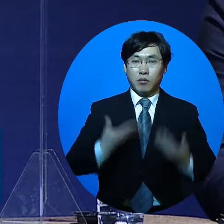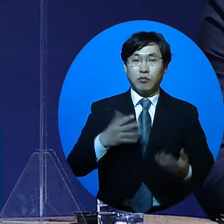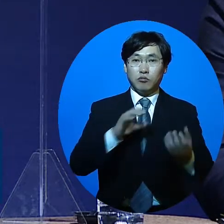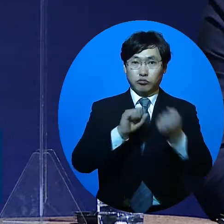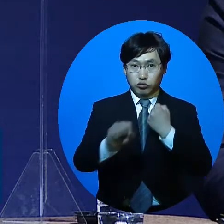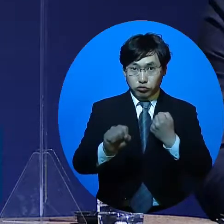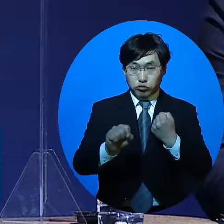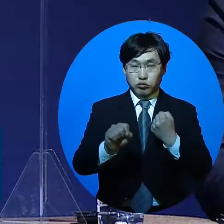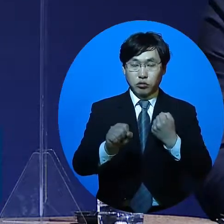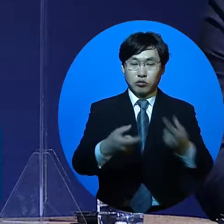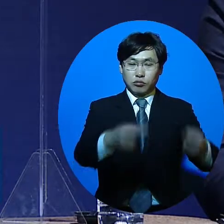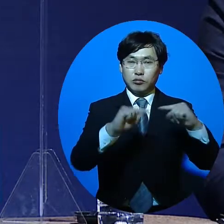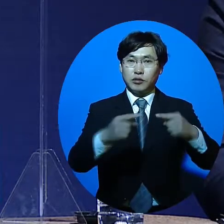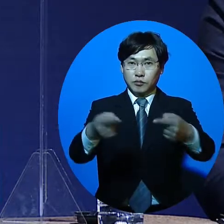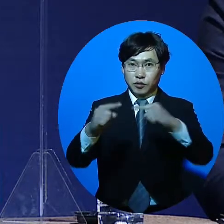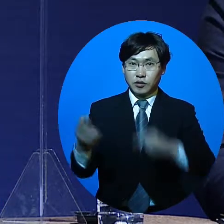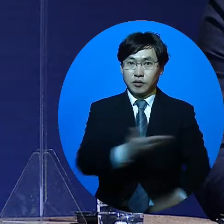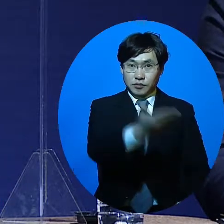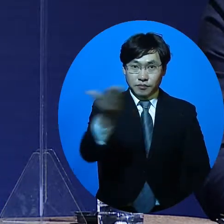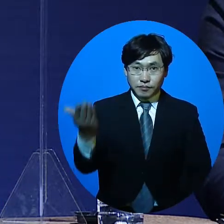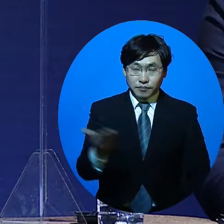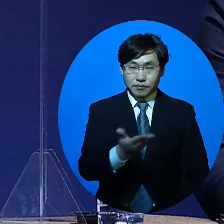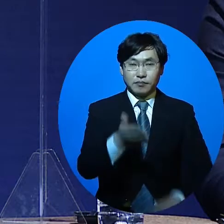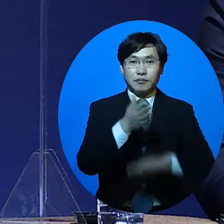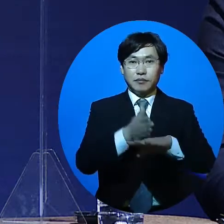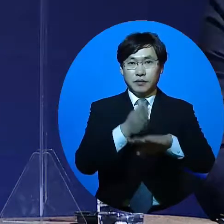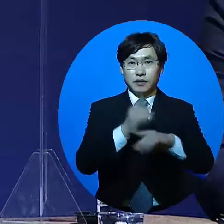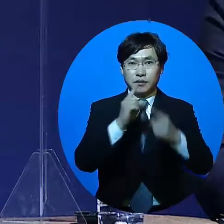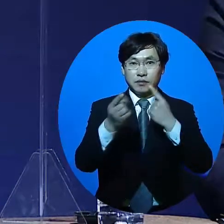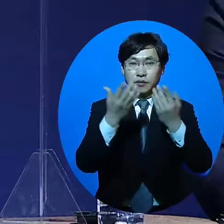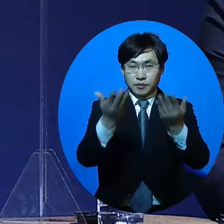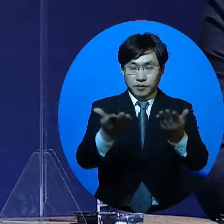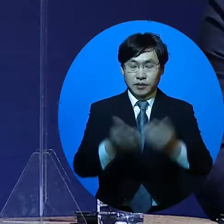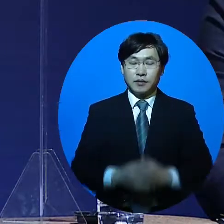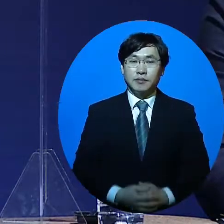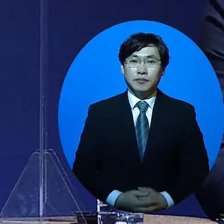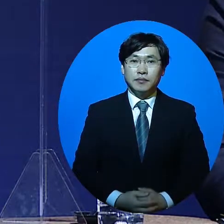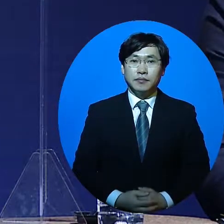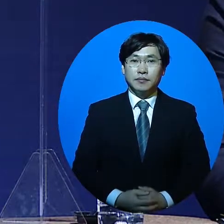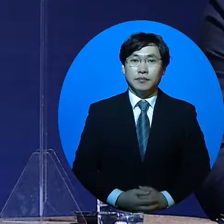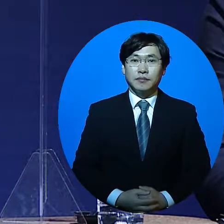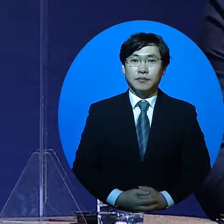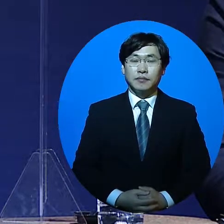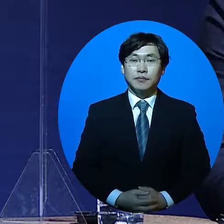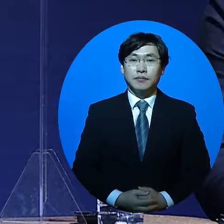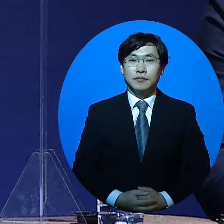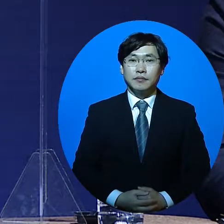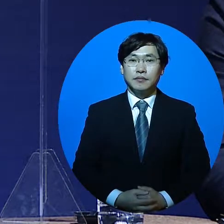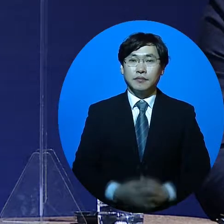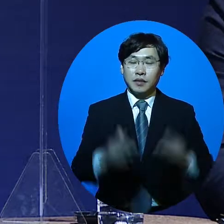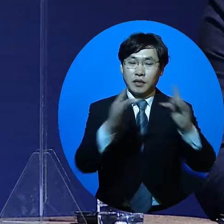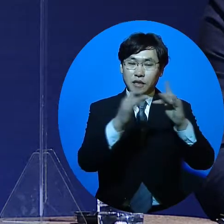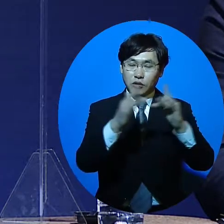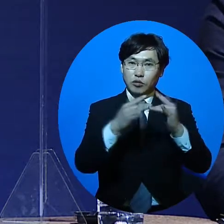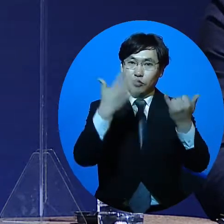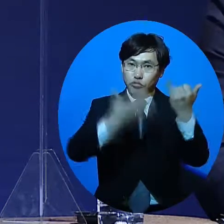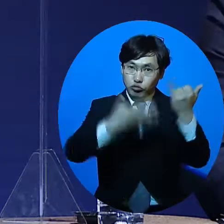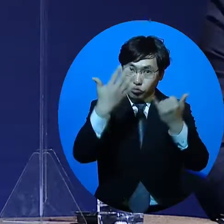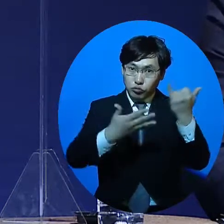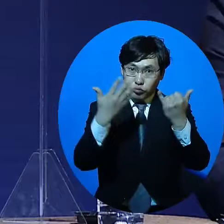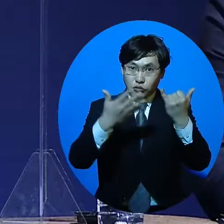바쁘신데도 이렇게 많은 분들이 참석해 주시고 또 이렇게 유튜브로 또 중계를 한다니까 전국에 계신 분들이